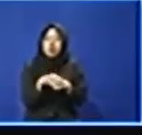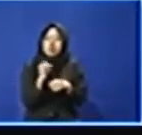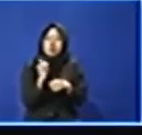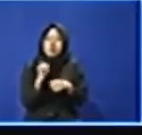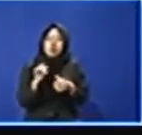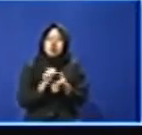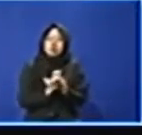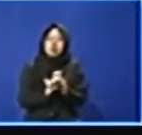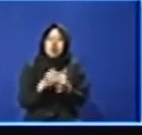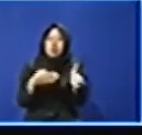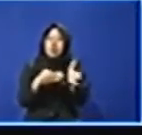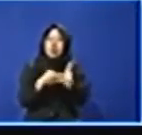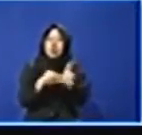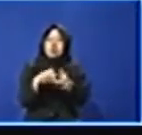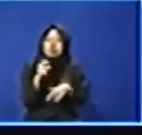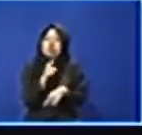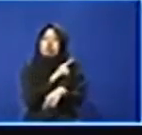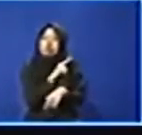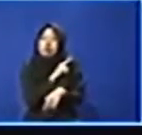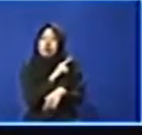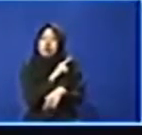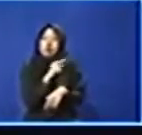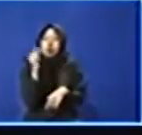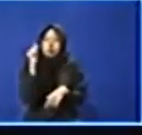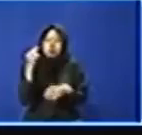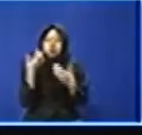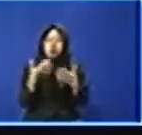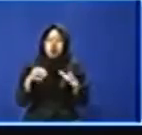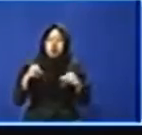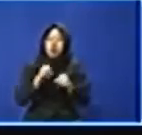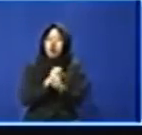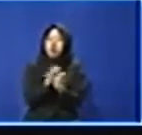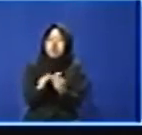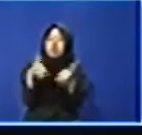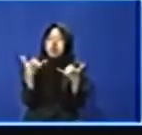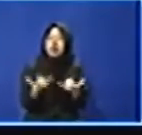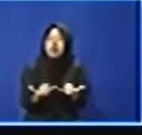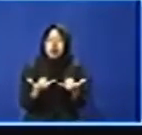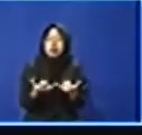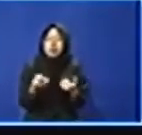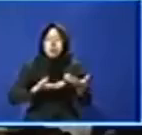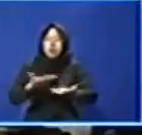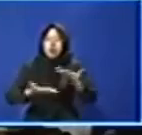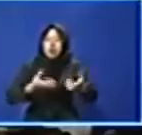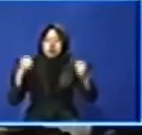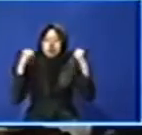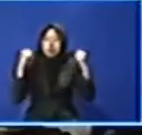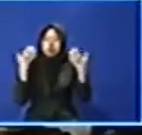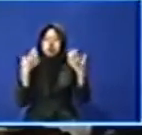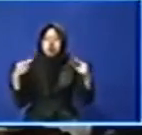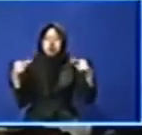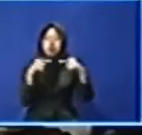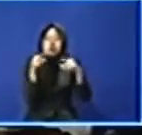bagi pemerintah kota Blitar pasca pandemic of its 19 terutama pelayanan kesehatan dengan standar yang telah